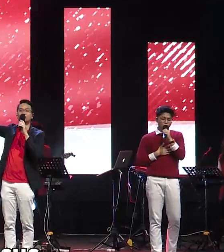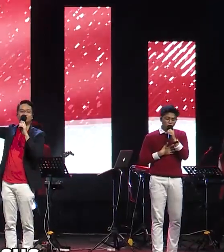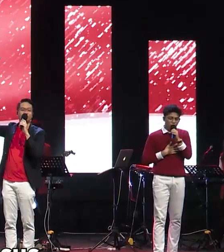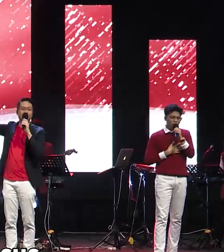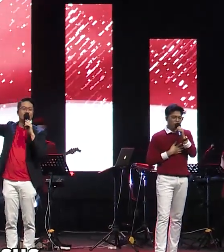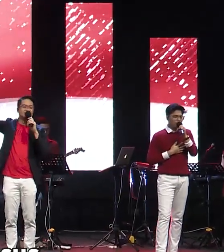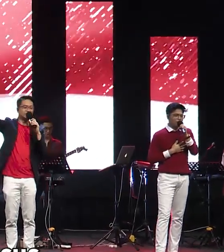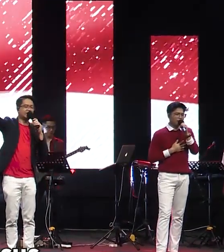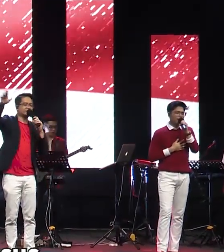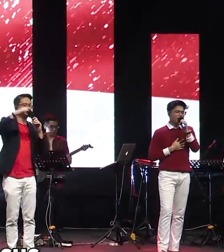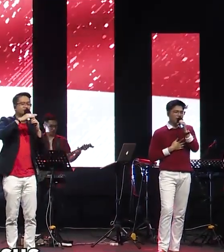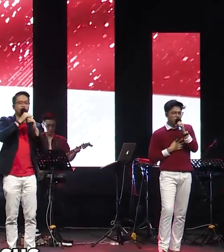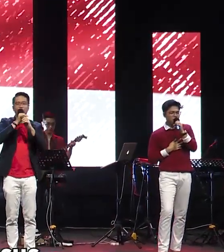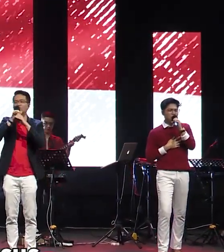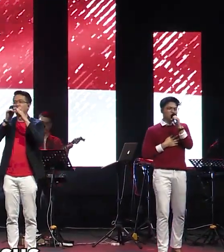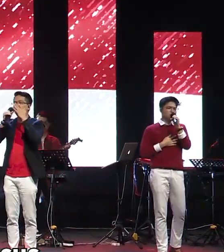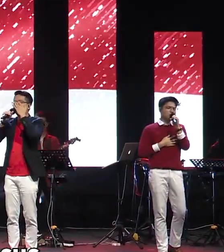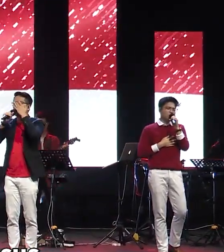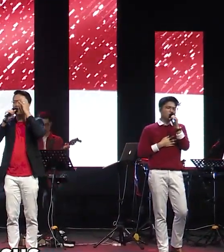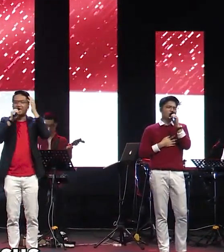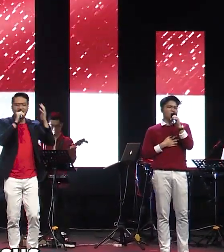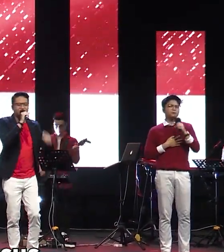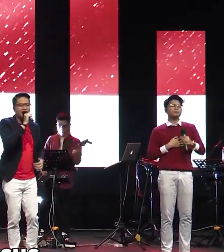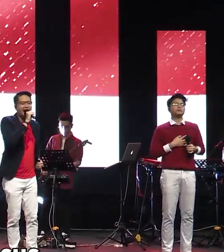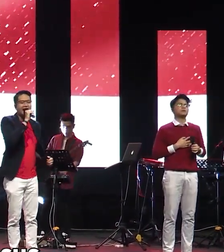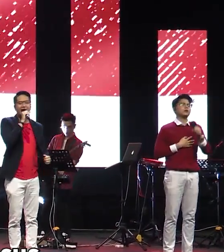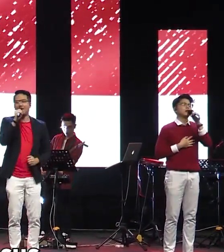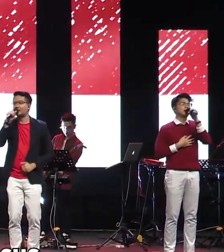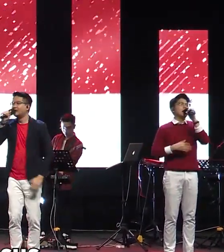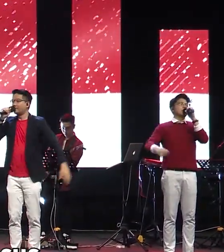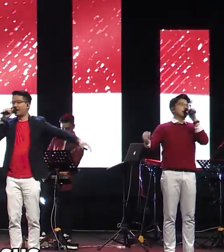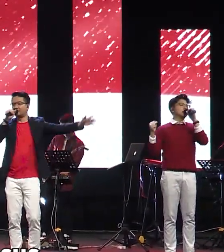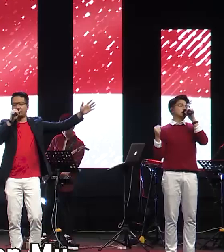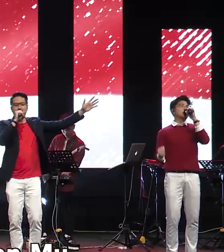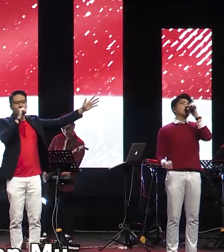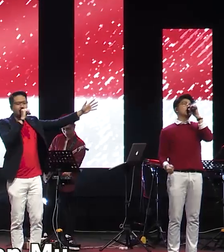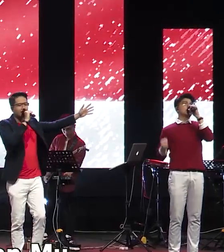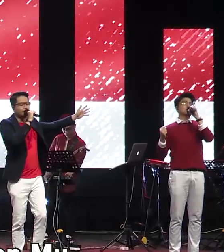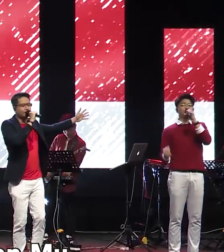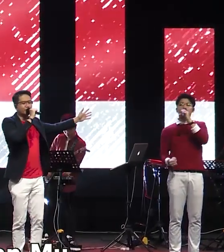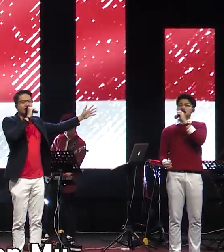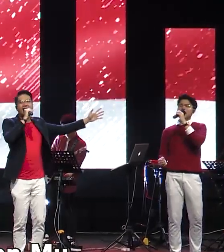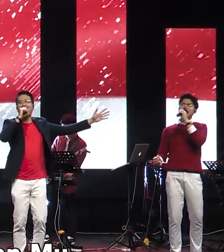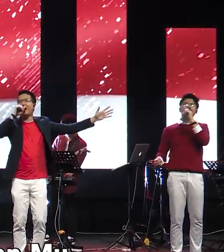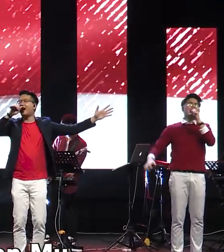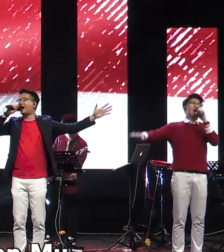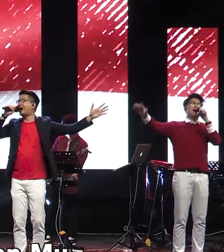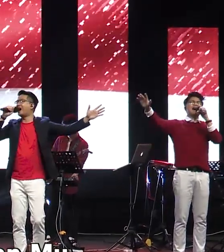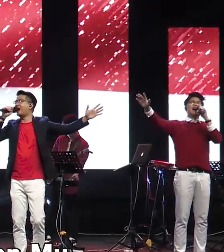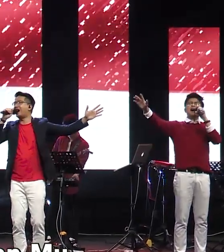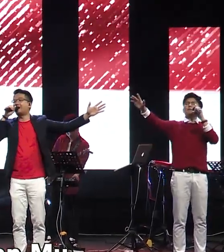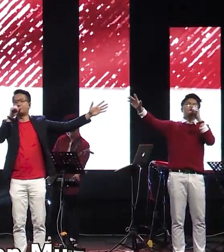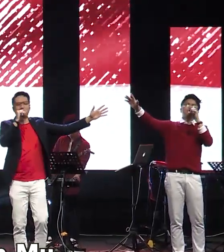bagimu Yesus. Indonesia Angkat kedua tangan bagi kita dengan